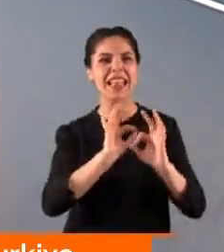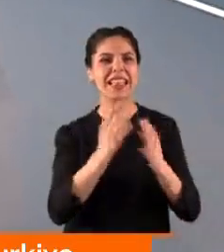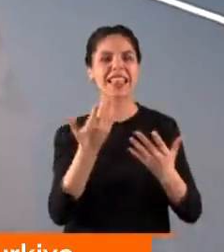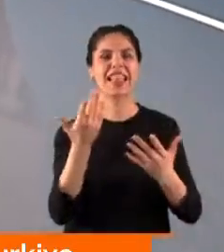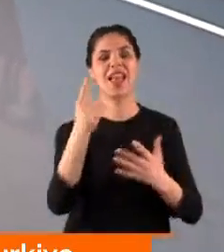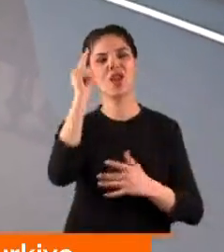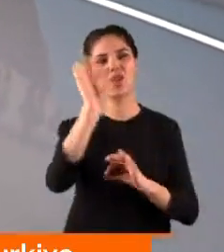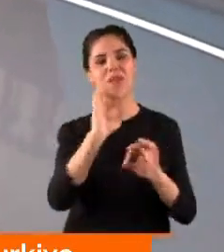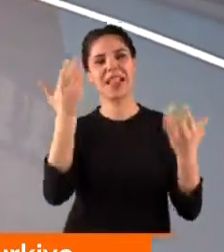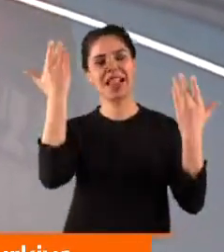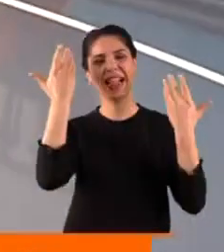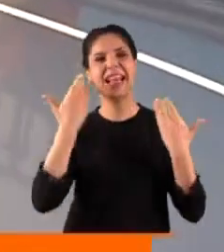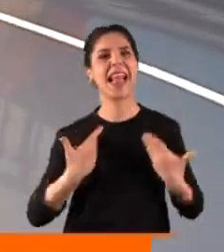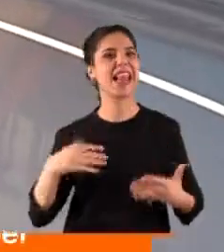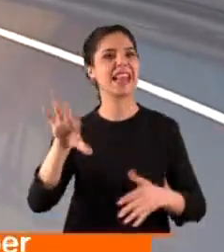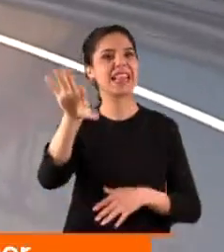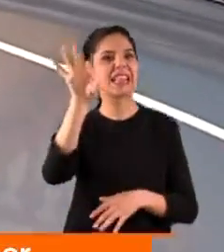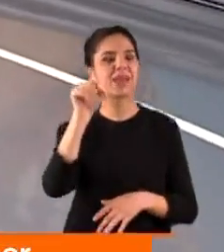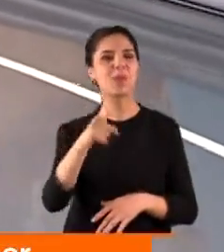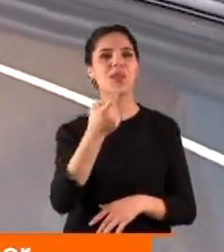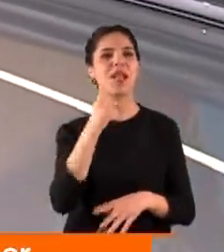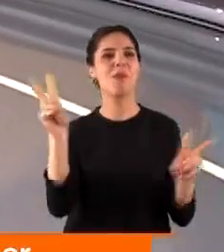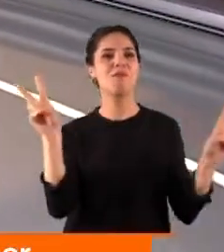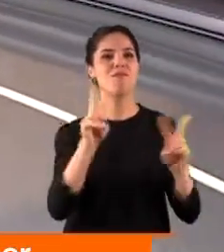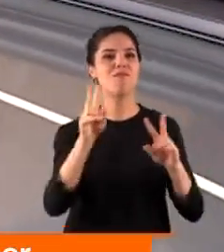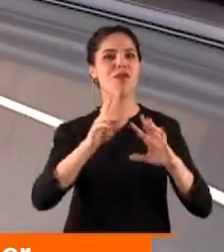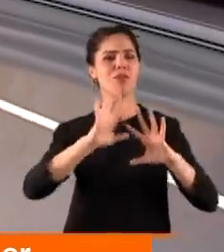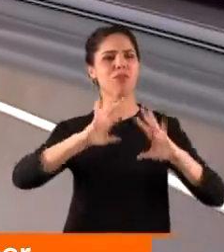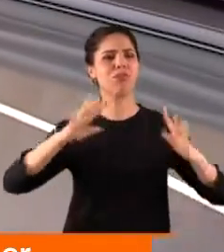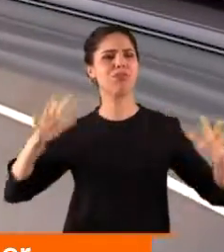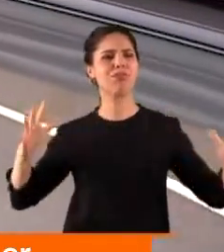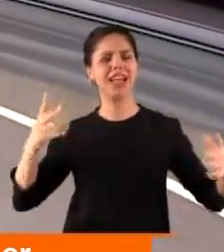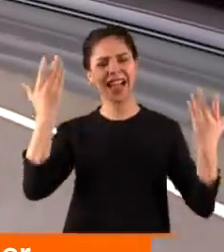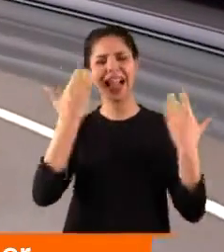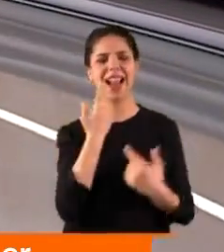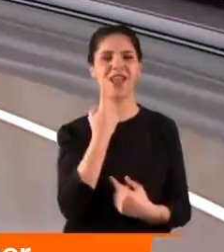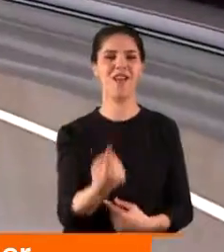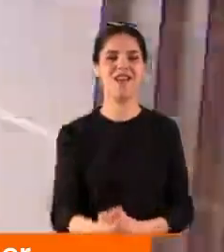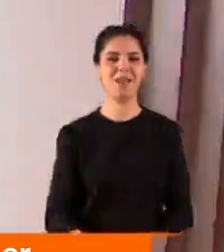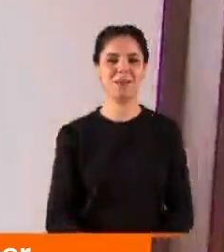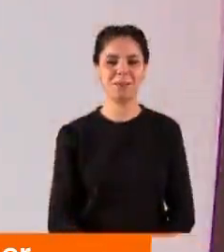biri şüphesiz gelinlik seçimi. Ve bu senenin modası da ışıltılı gelinlikler.